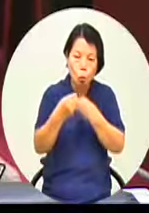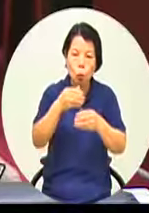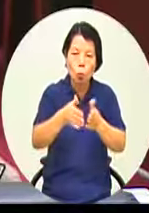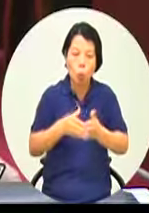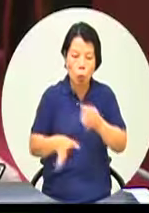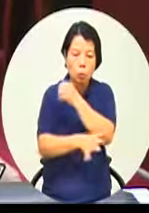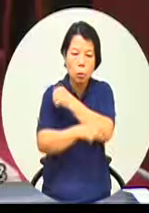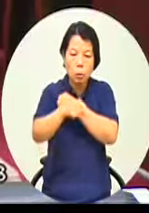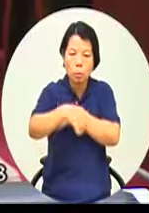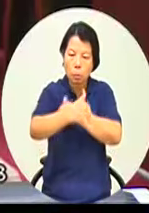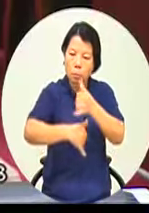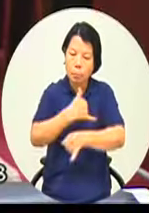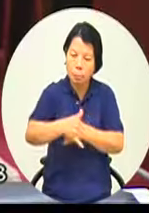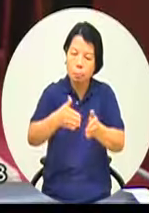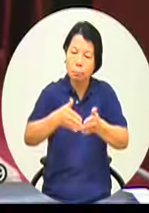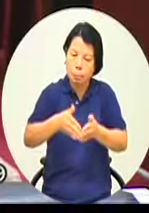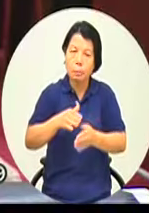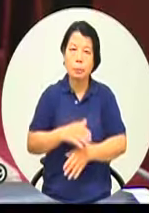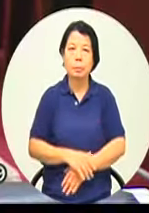的必需品嘛。